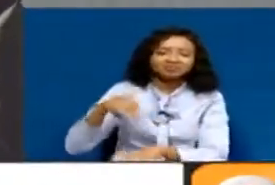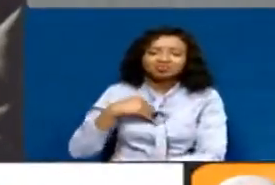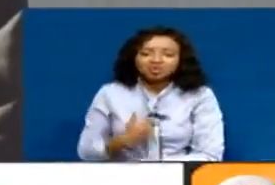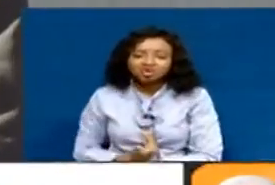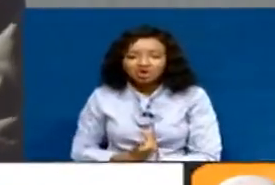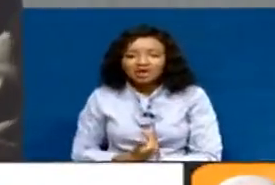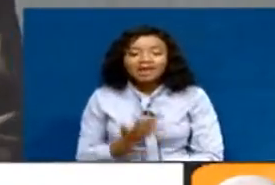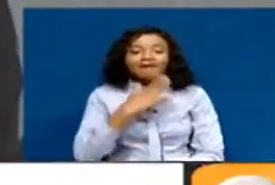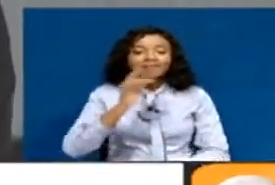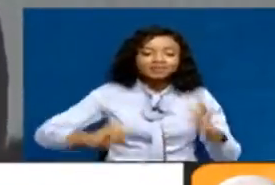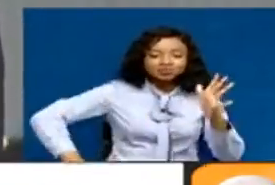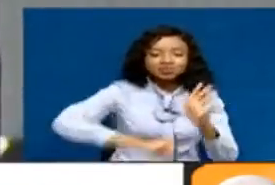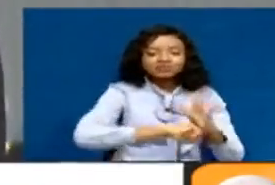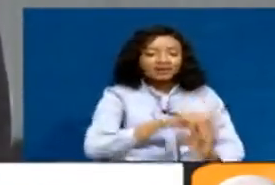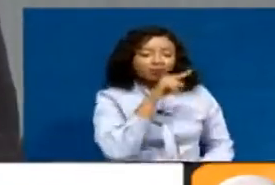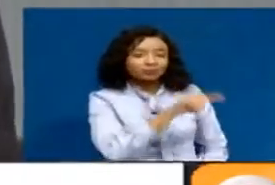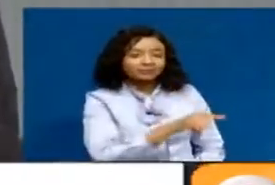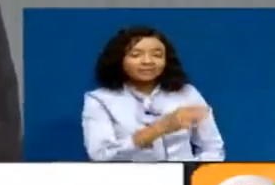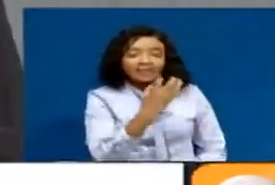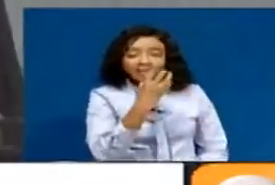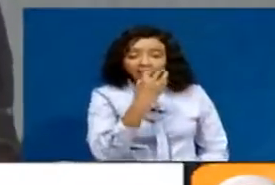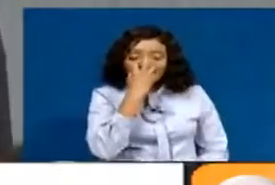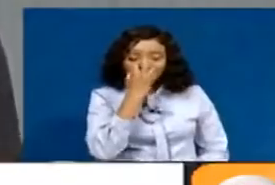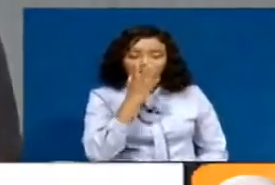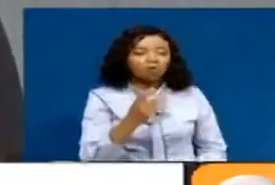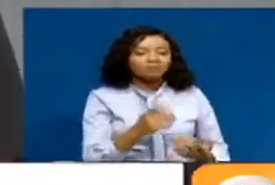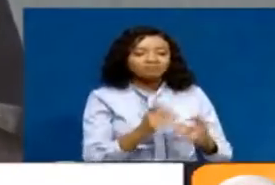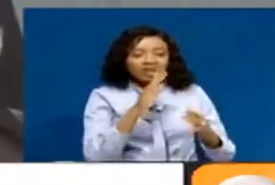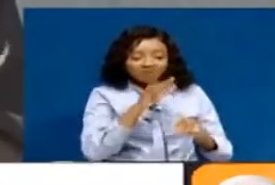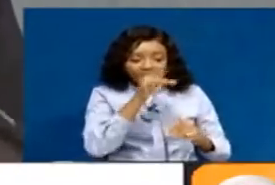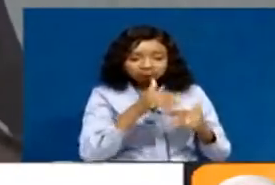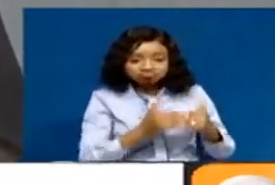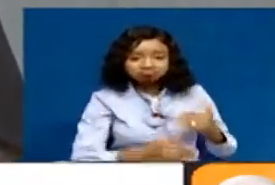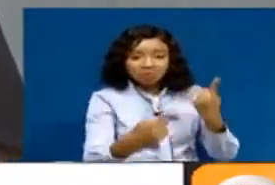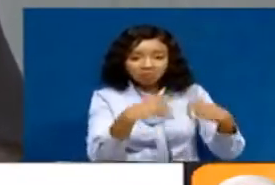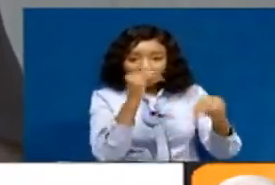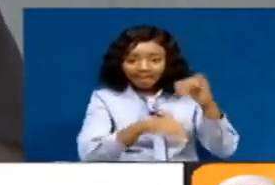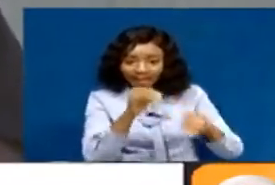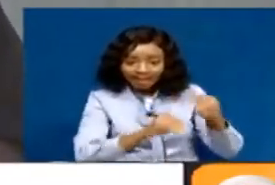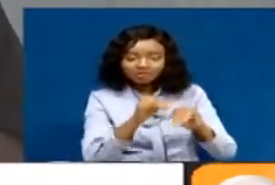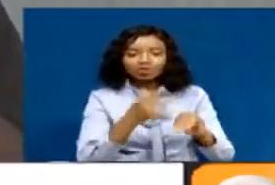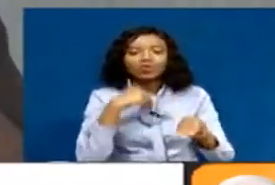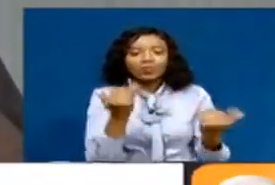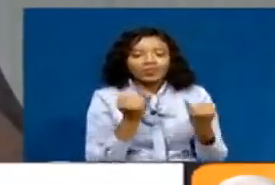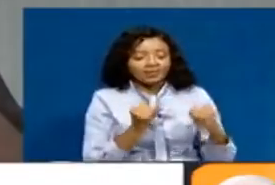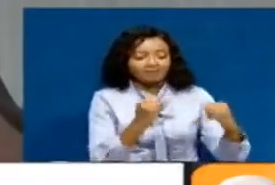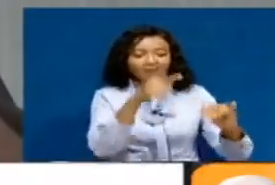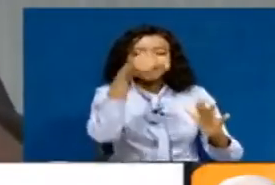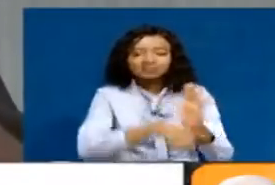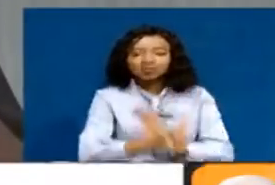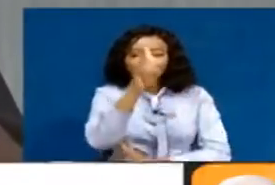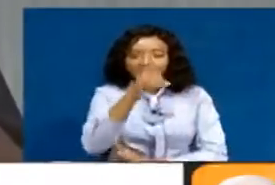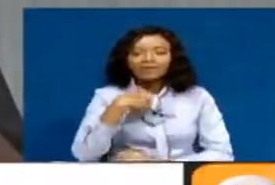Tushike mheshimiwa naibu wa rais hapo tuweze kuimplement bottom up kwa hiyo mambo ya uchumi. Na